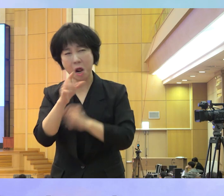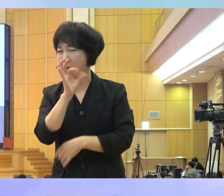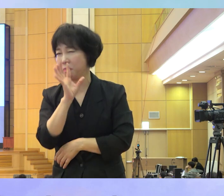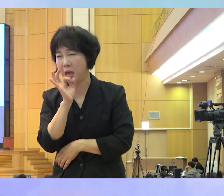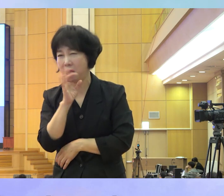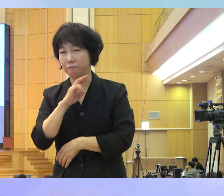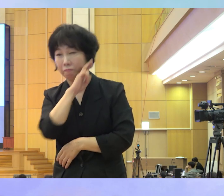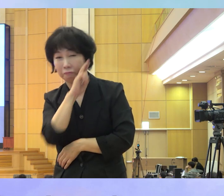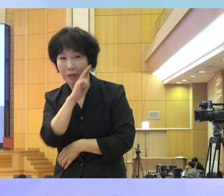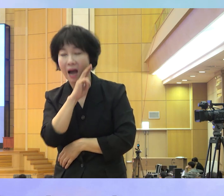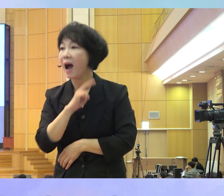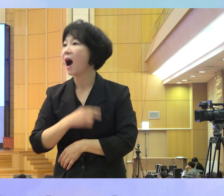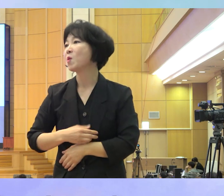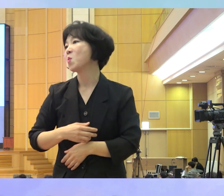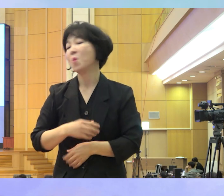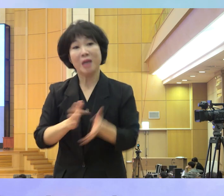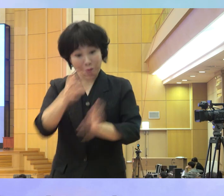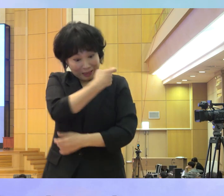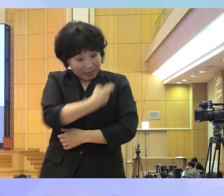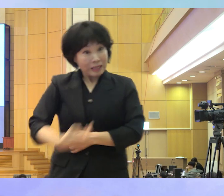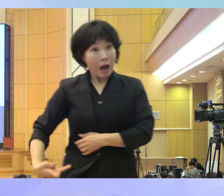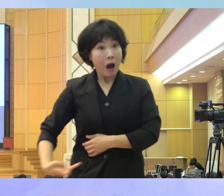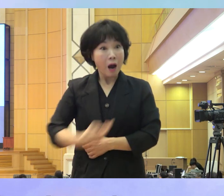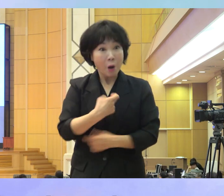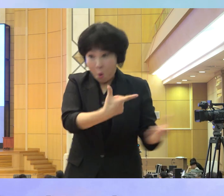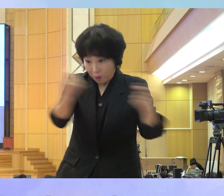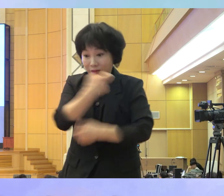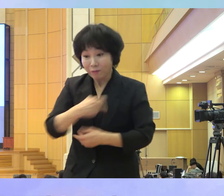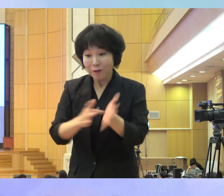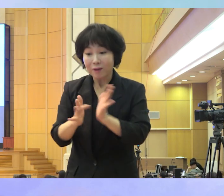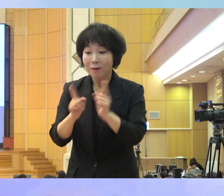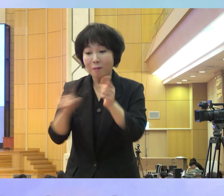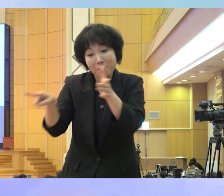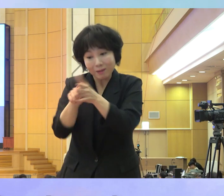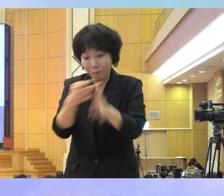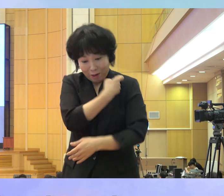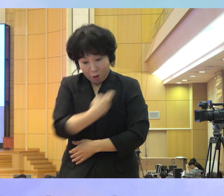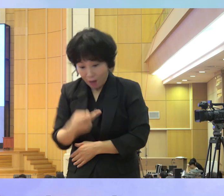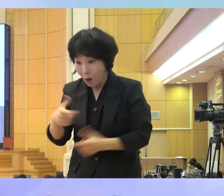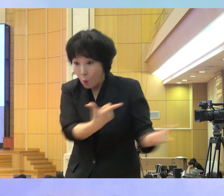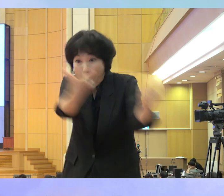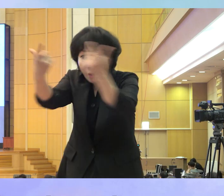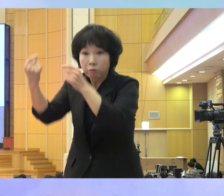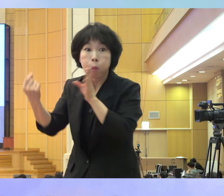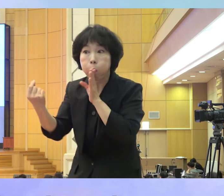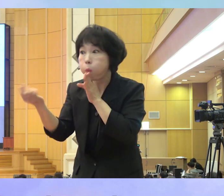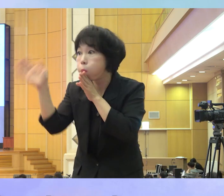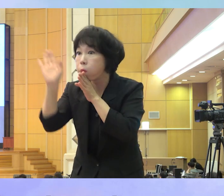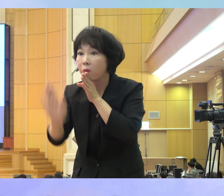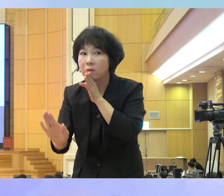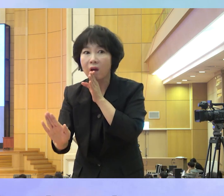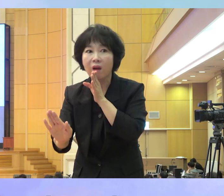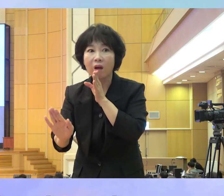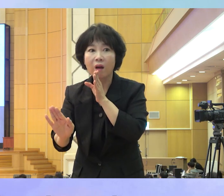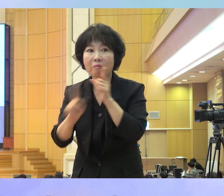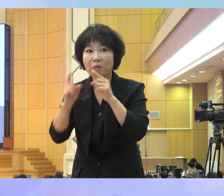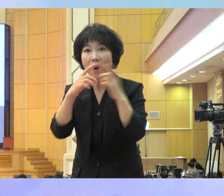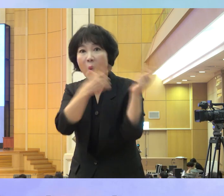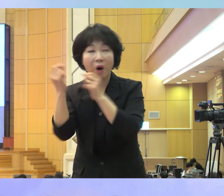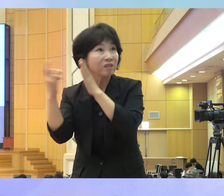아니 똑같은 제자들이고 똑같이 예수님을 믿었던 사람들인데 똑같이 말씀을